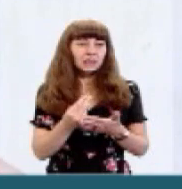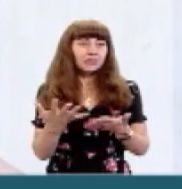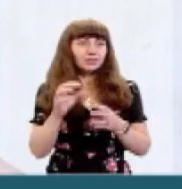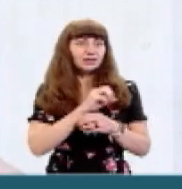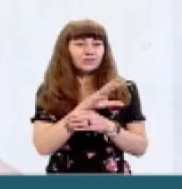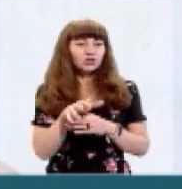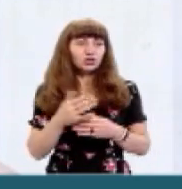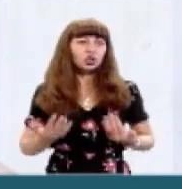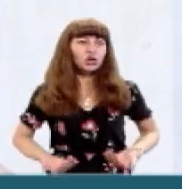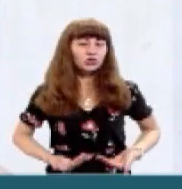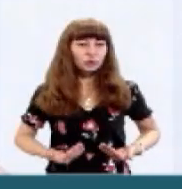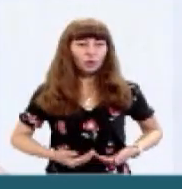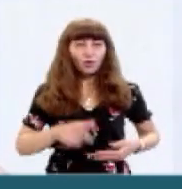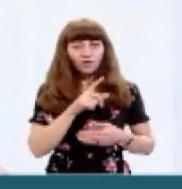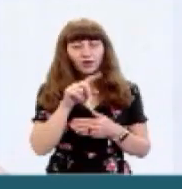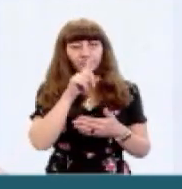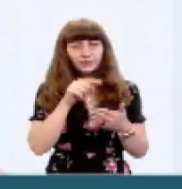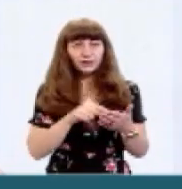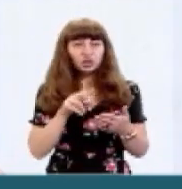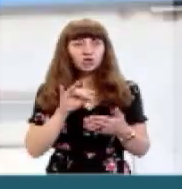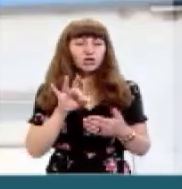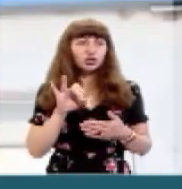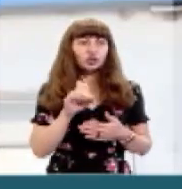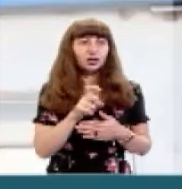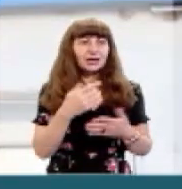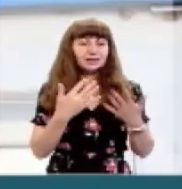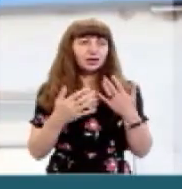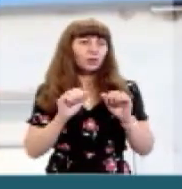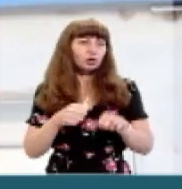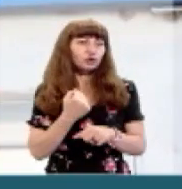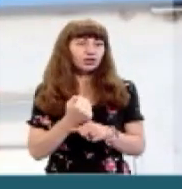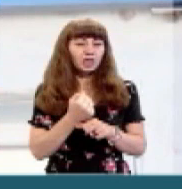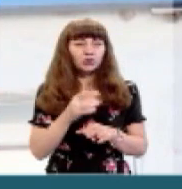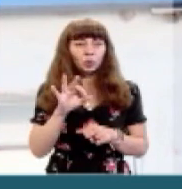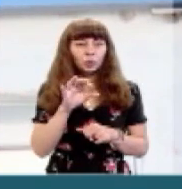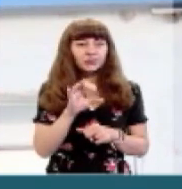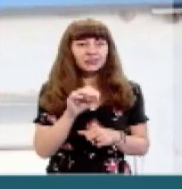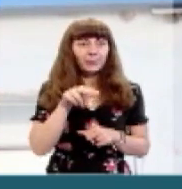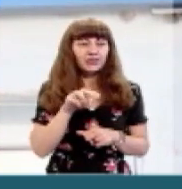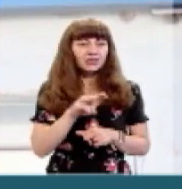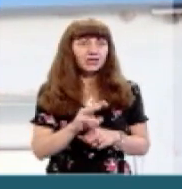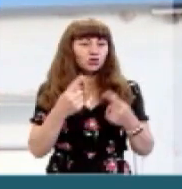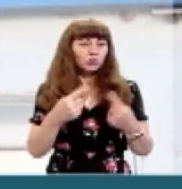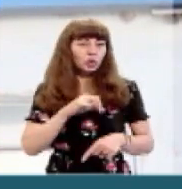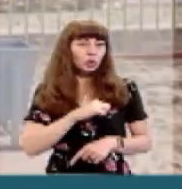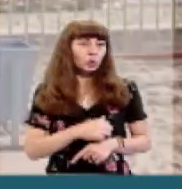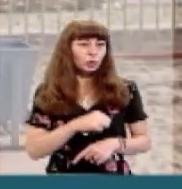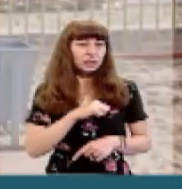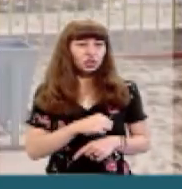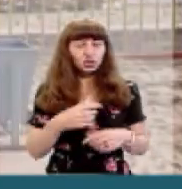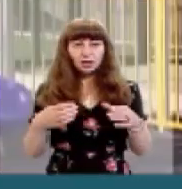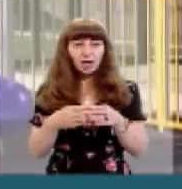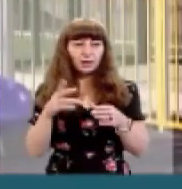42 и 50 закона о жилищных отношениях делать это могут только ОСИ и ПТ. Другие юридические организации, в том числе и